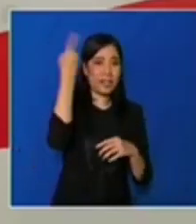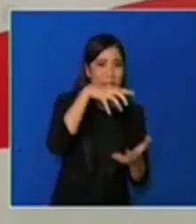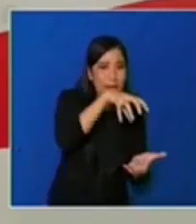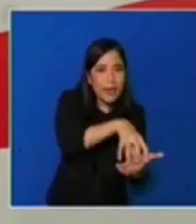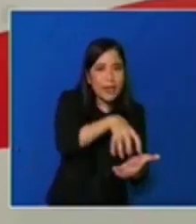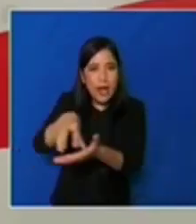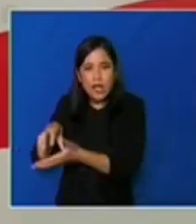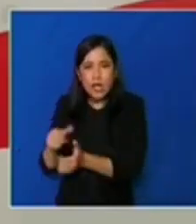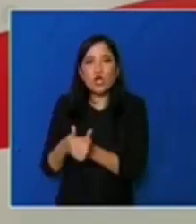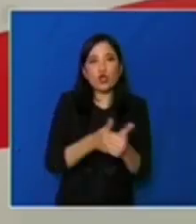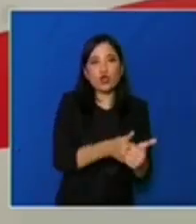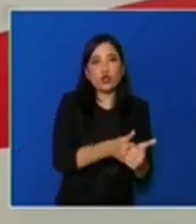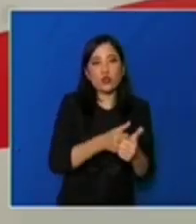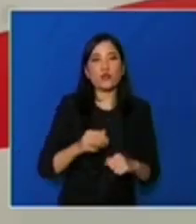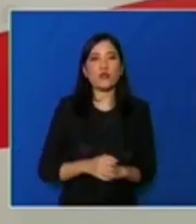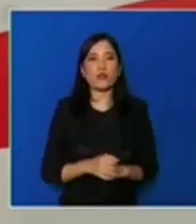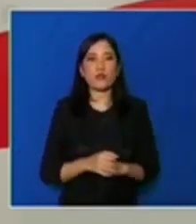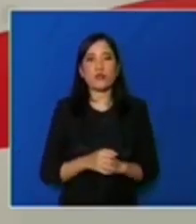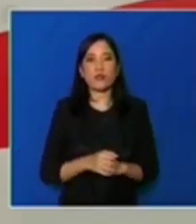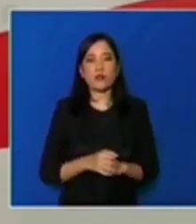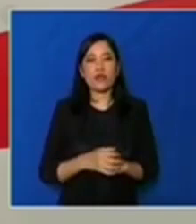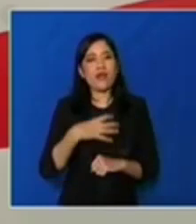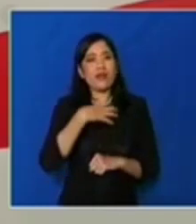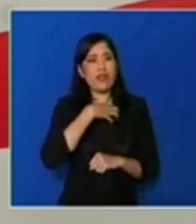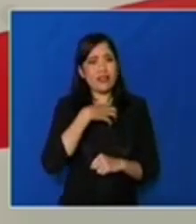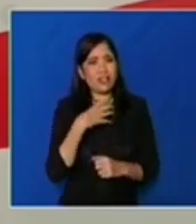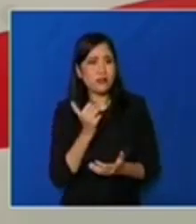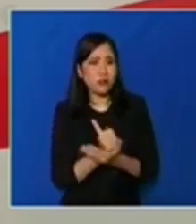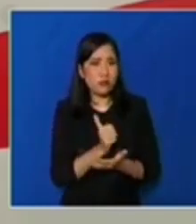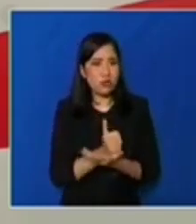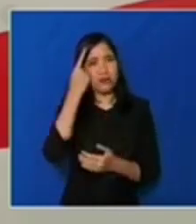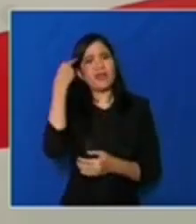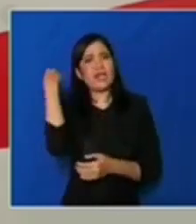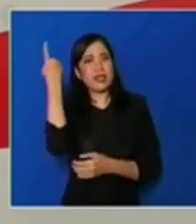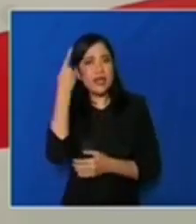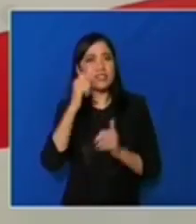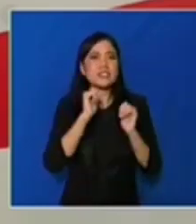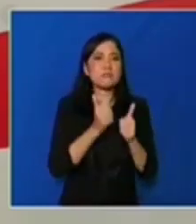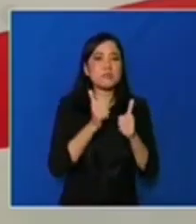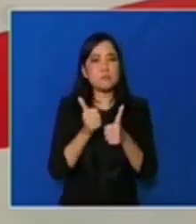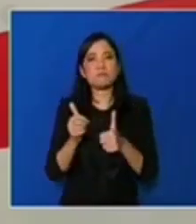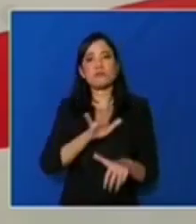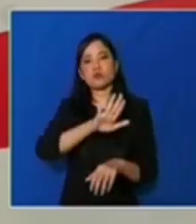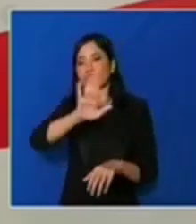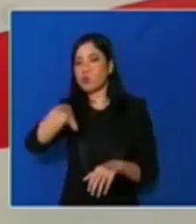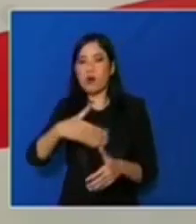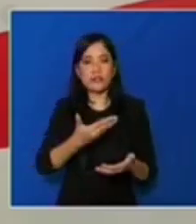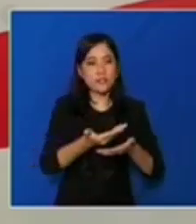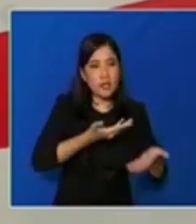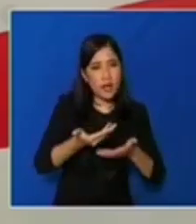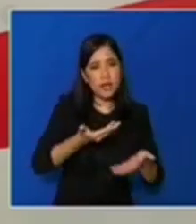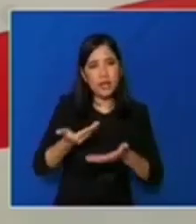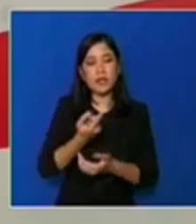bahwa pemerintah bekerja Yakinlah bahwa pemerintah betul-betul menyiapkan semua karena semua